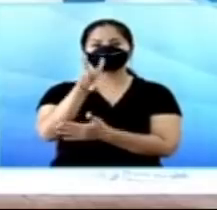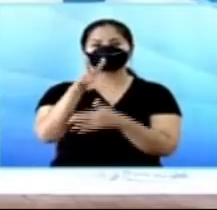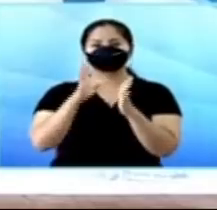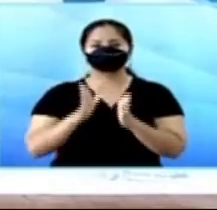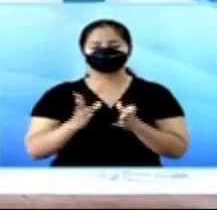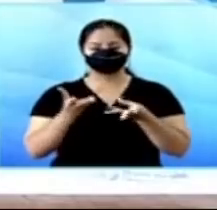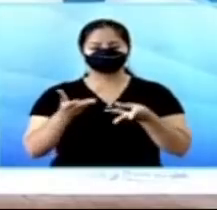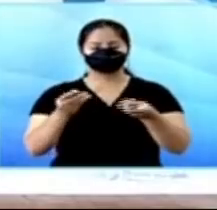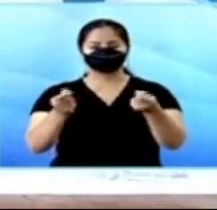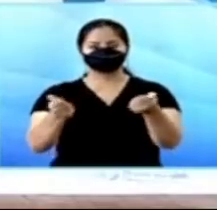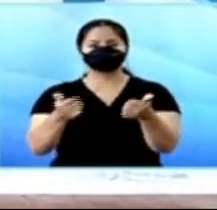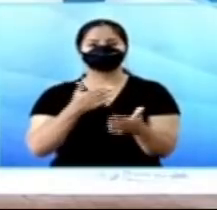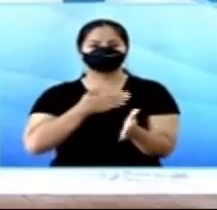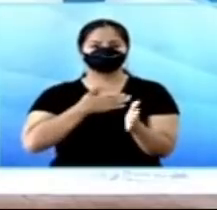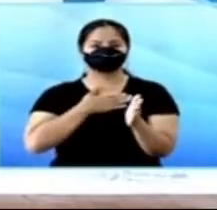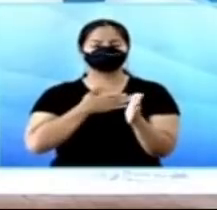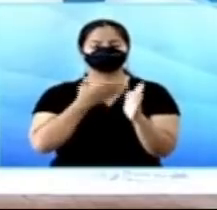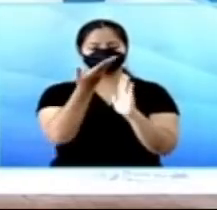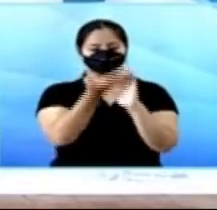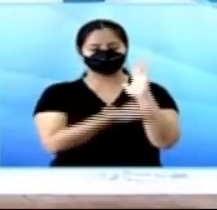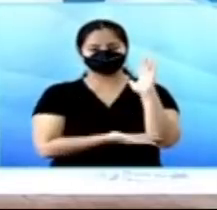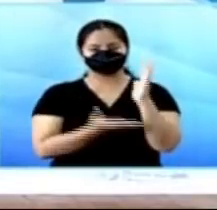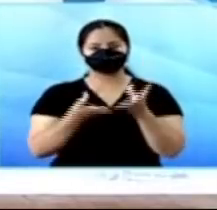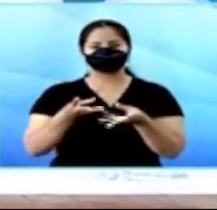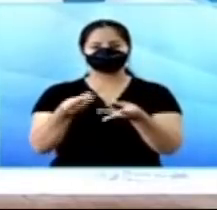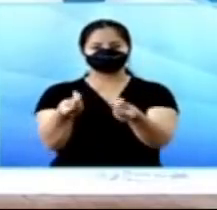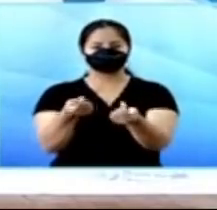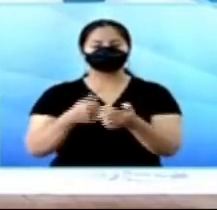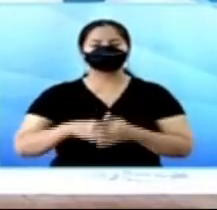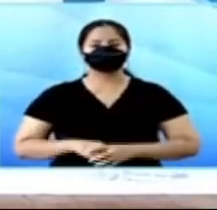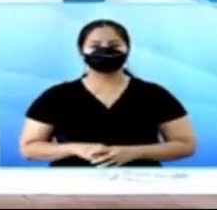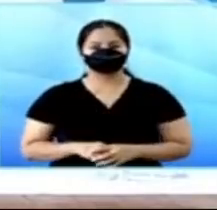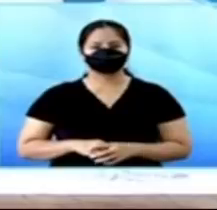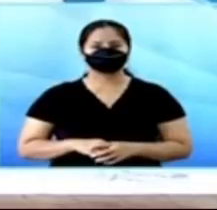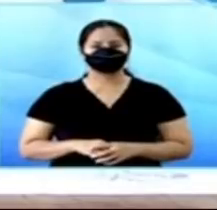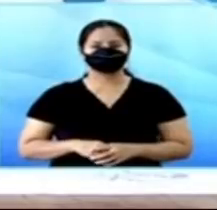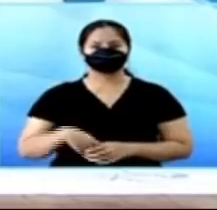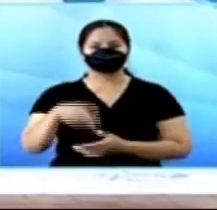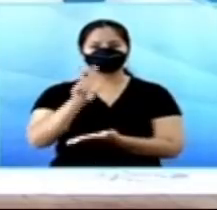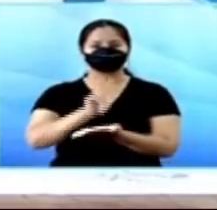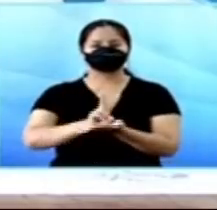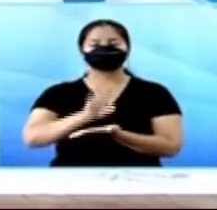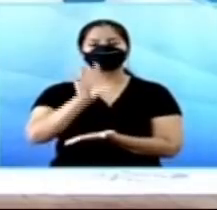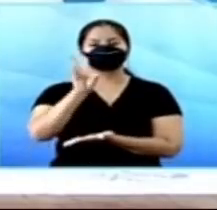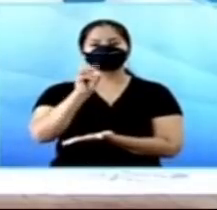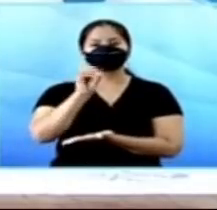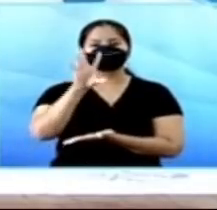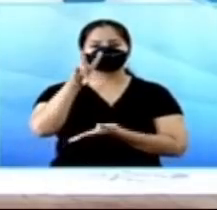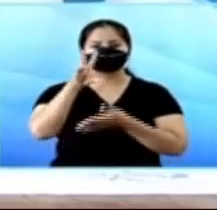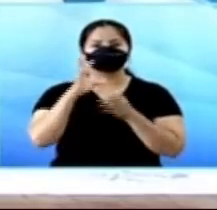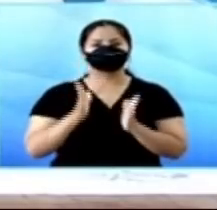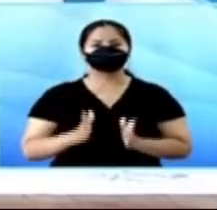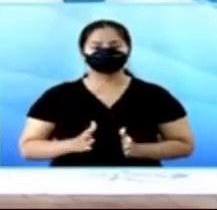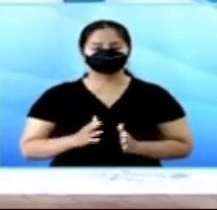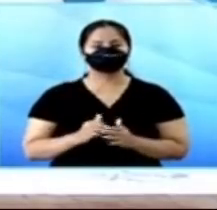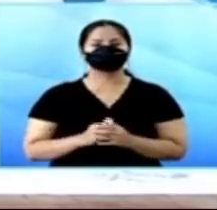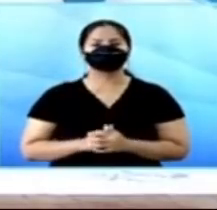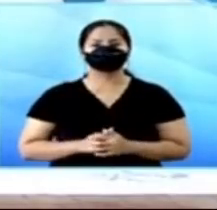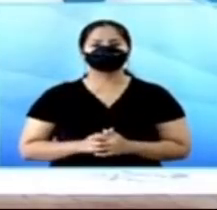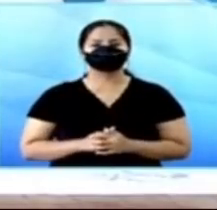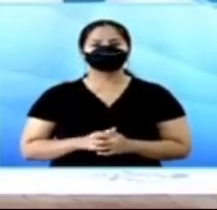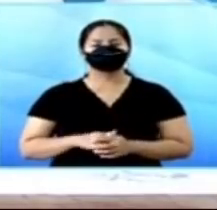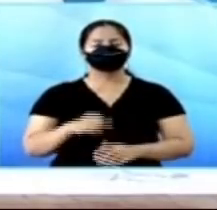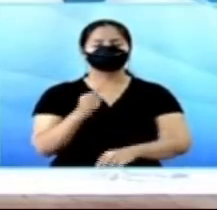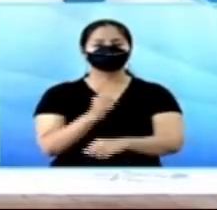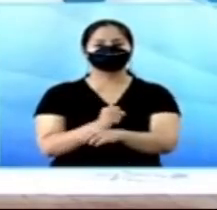ายละเอียดข้าพเจ้าจะขอรายงานดังต่อไปนี้จากนครหลวง77คนนั้นเม้นเป็นแรงง